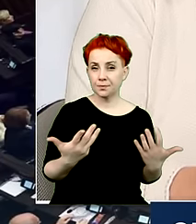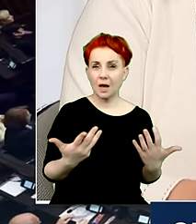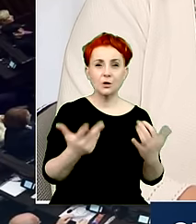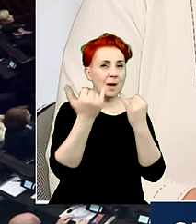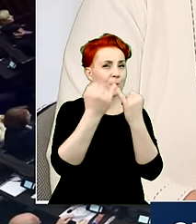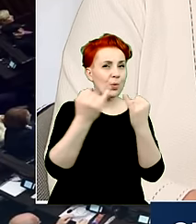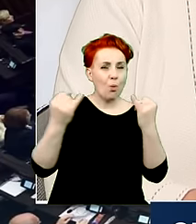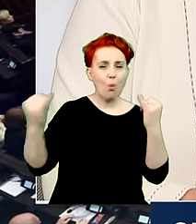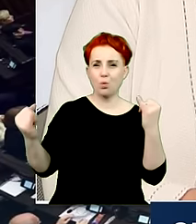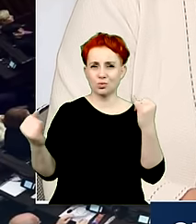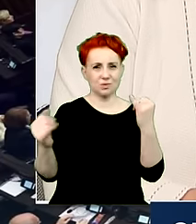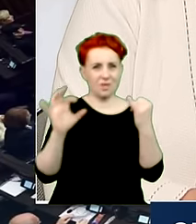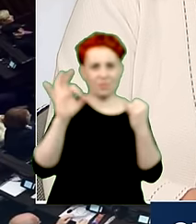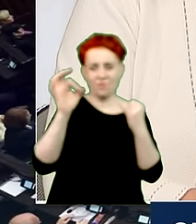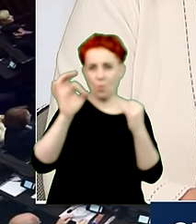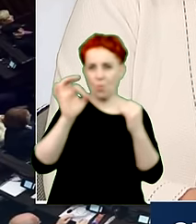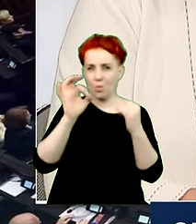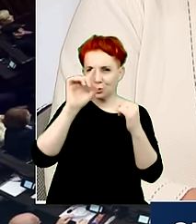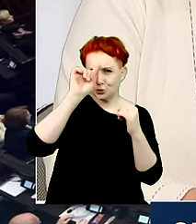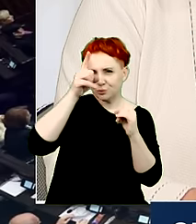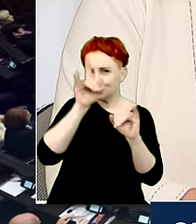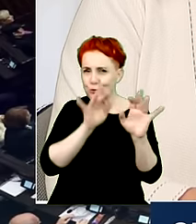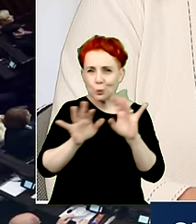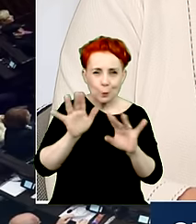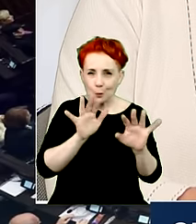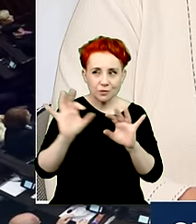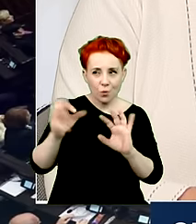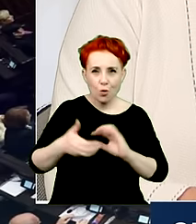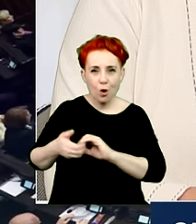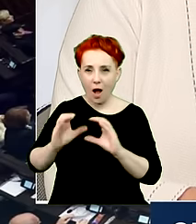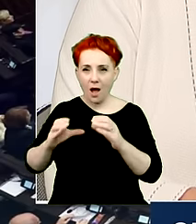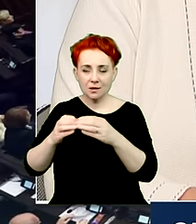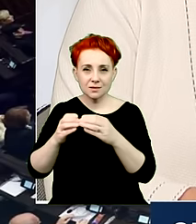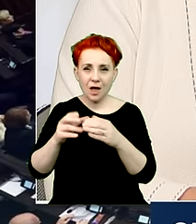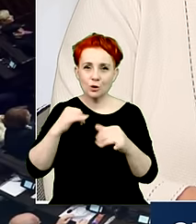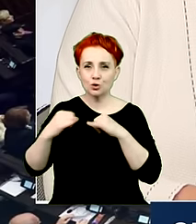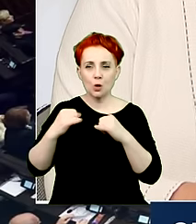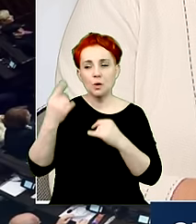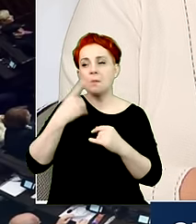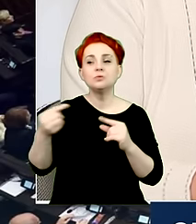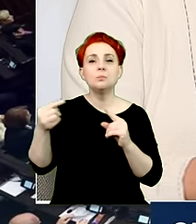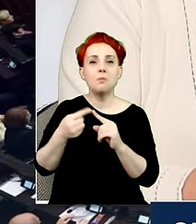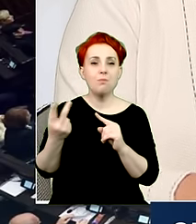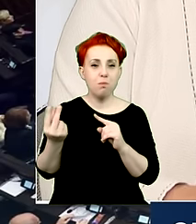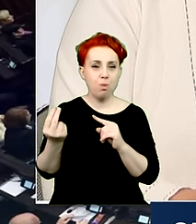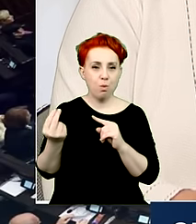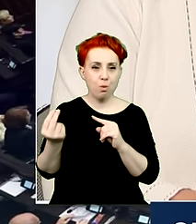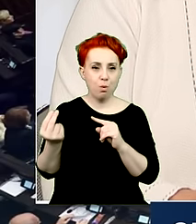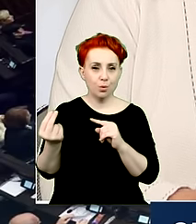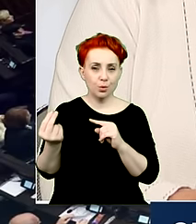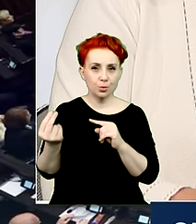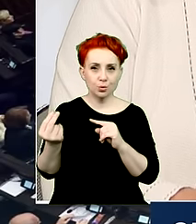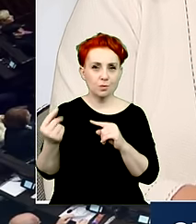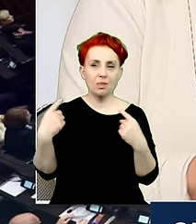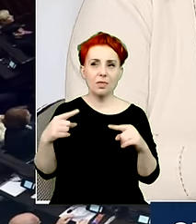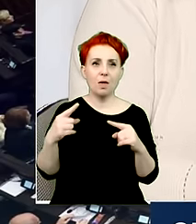które stosuje obecna koalicja rządząca, to myślę, że to jest właśnie unik po to, żeby nie